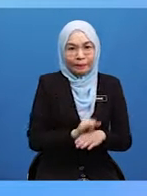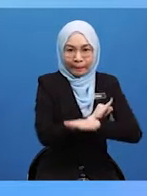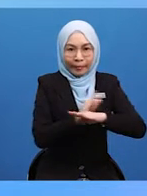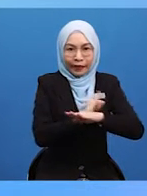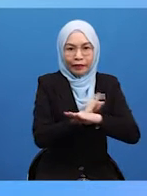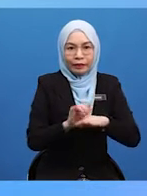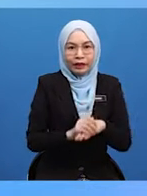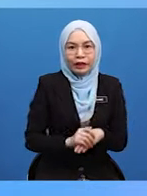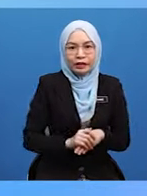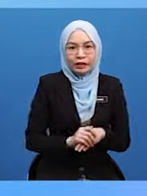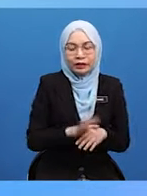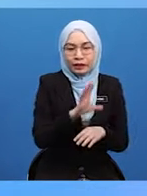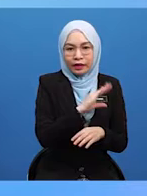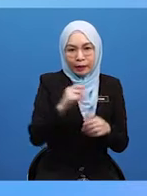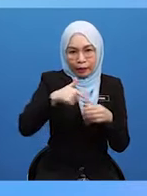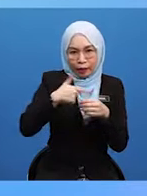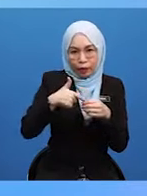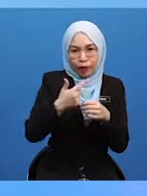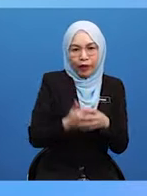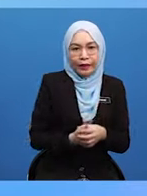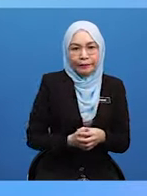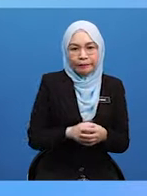pelabuhan dan bandar pelumbungan.